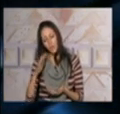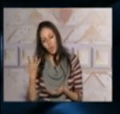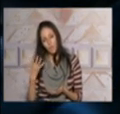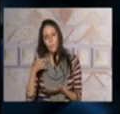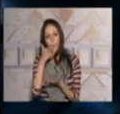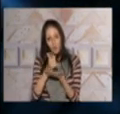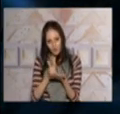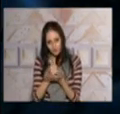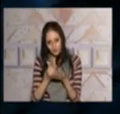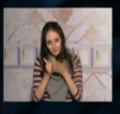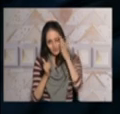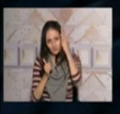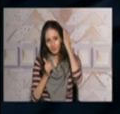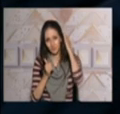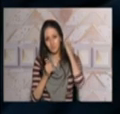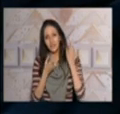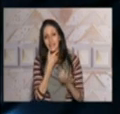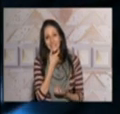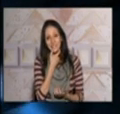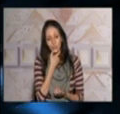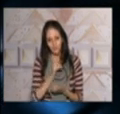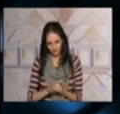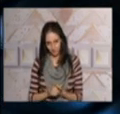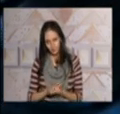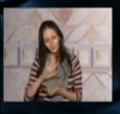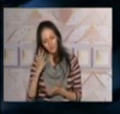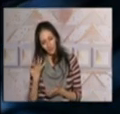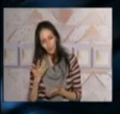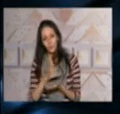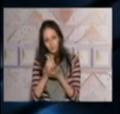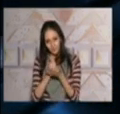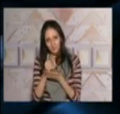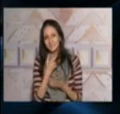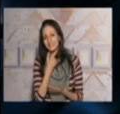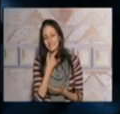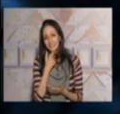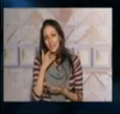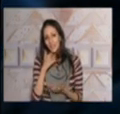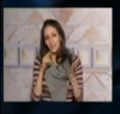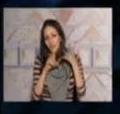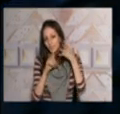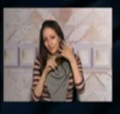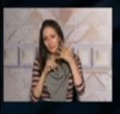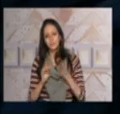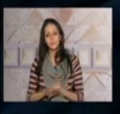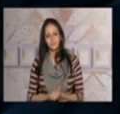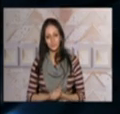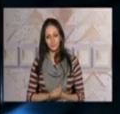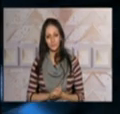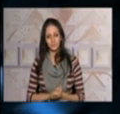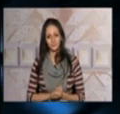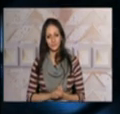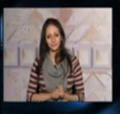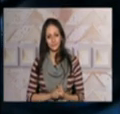وكذلك المدارس الخاصة أيضا، لأن ده قرار وزاري منظم لعملية الامتحانات داخل المدارس في مراحل التعليم الأولى.